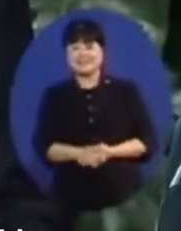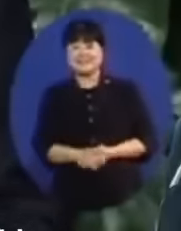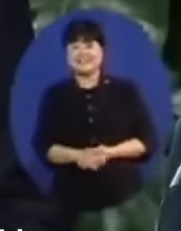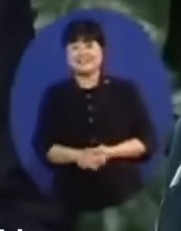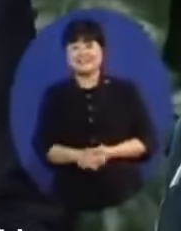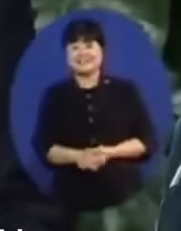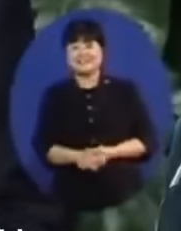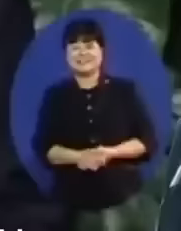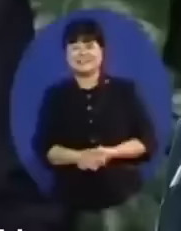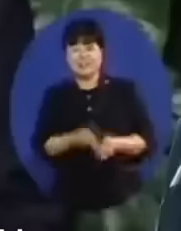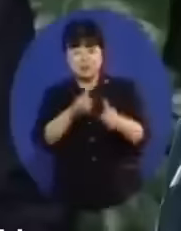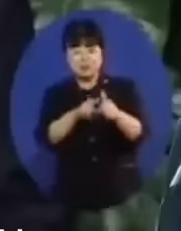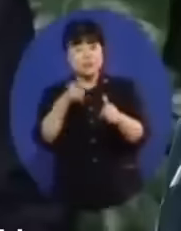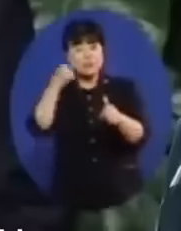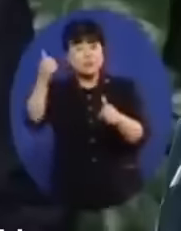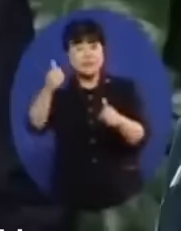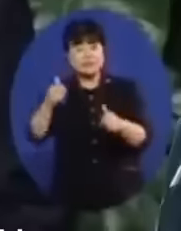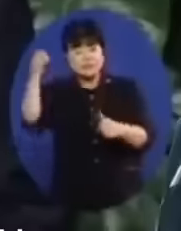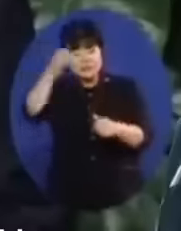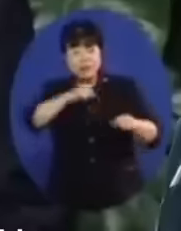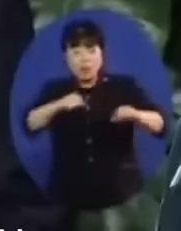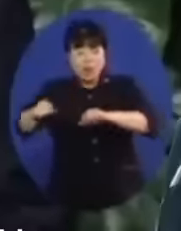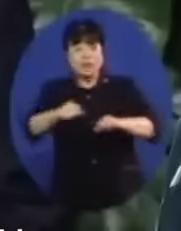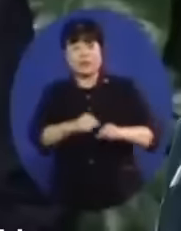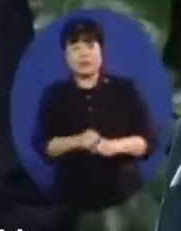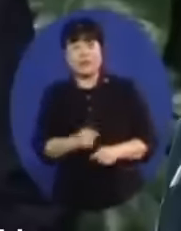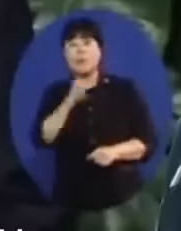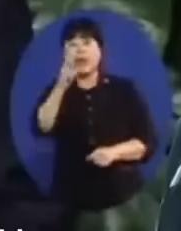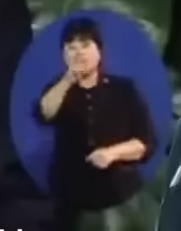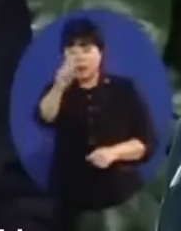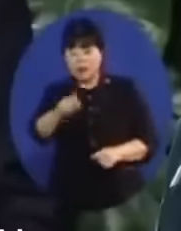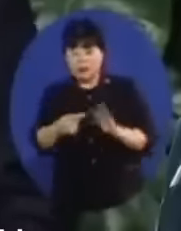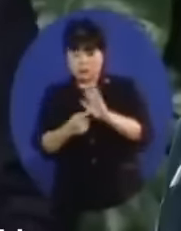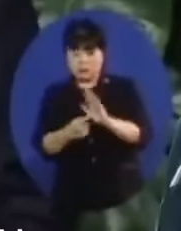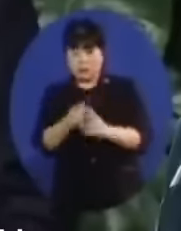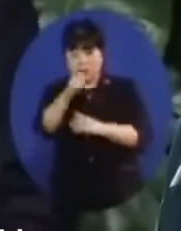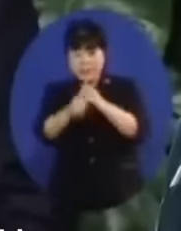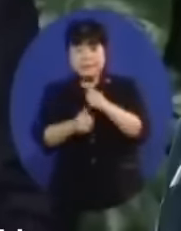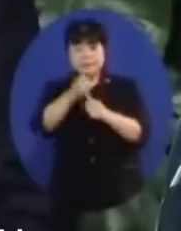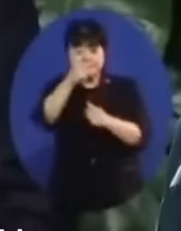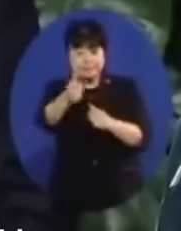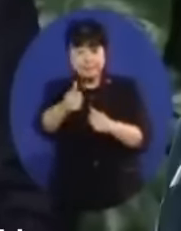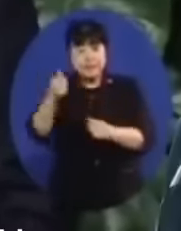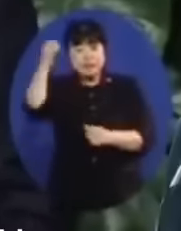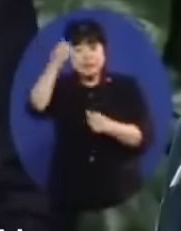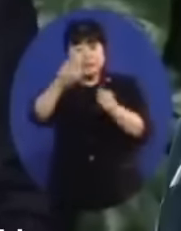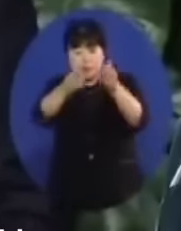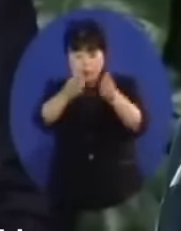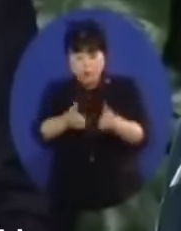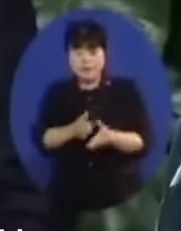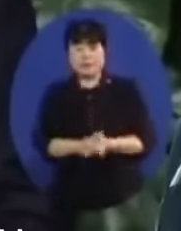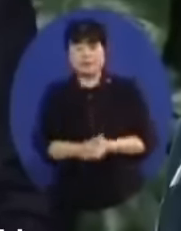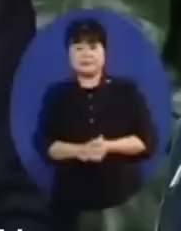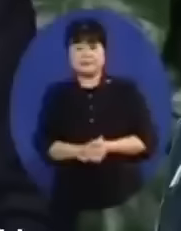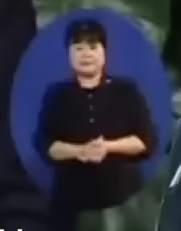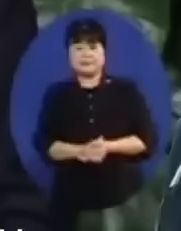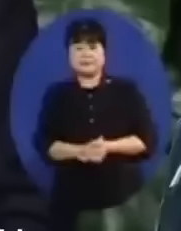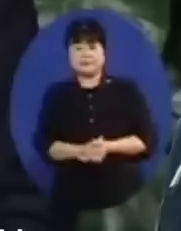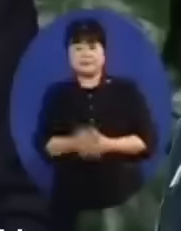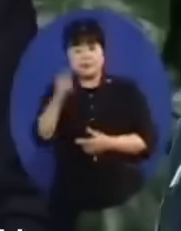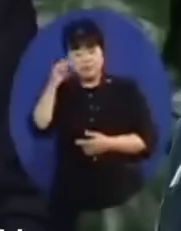그러나 무디 목사는 성령은 활동하시는 하나님의 신이시다라고 했습니다. 하나님의 성령을 통해서